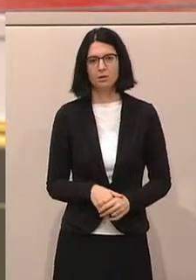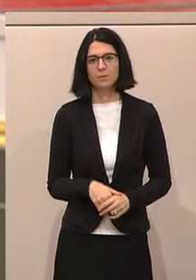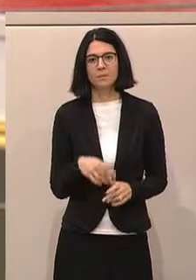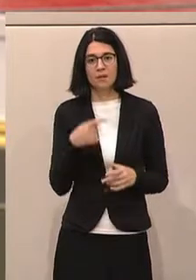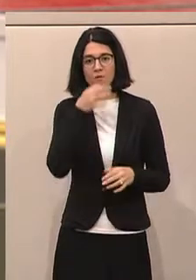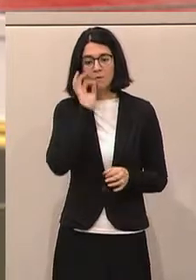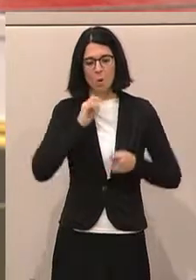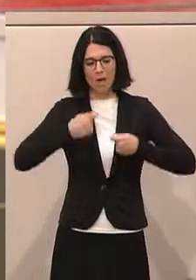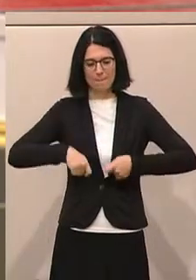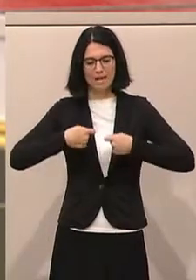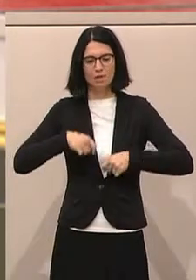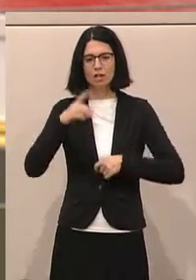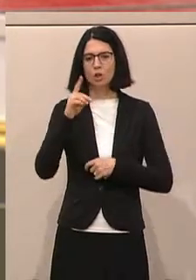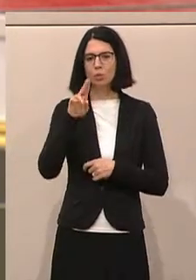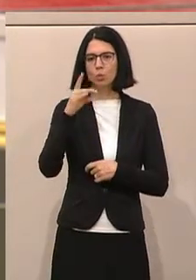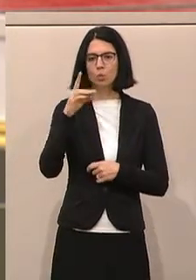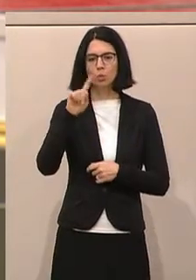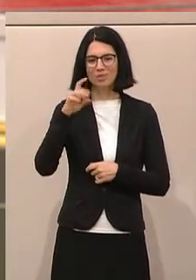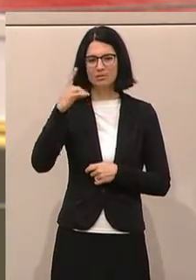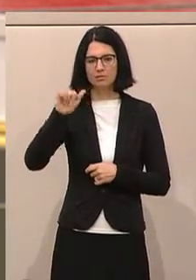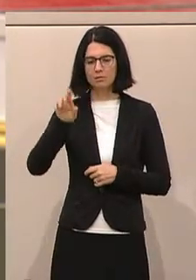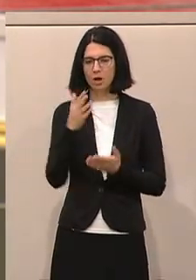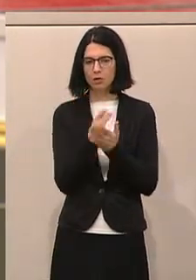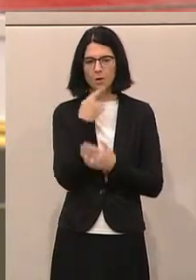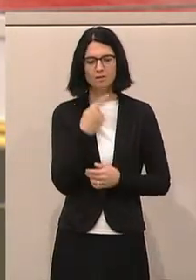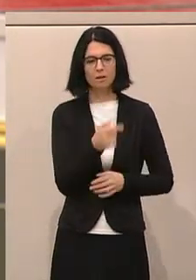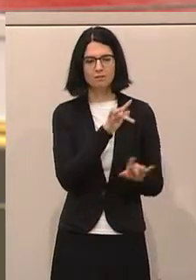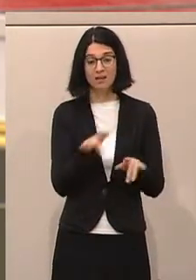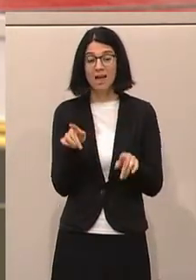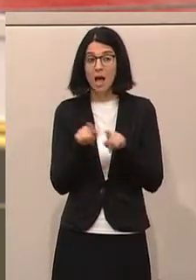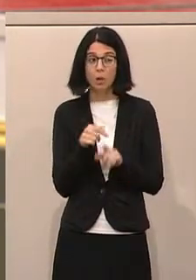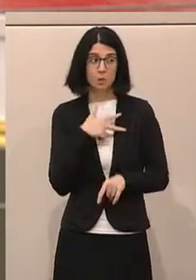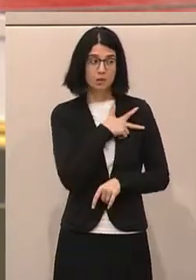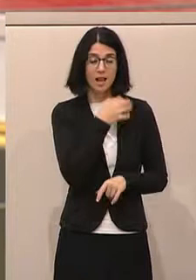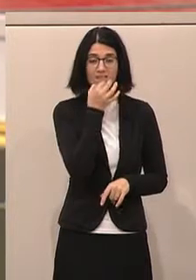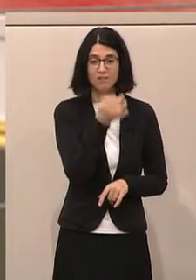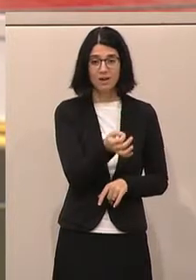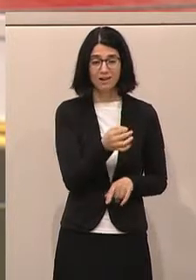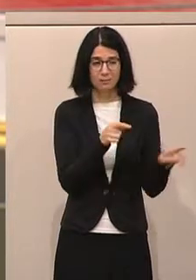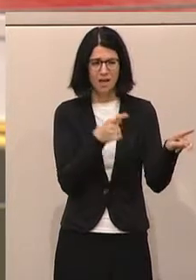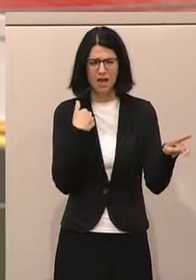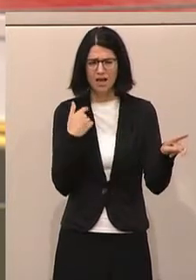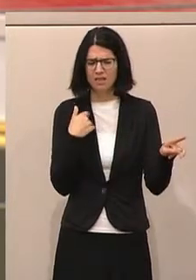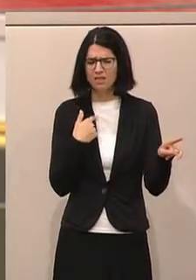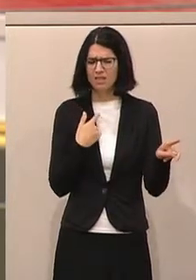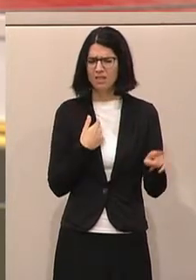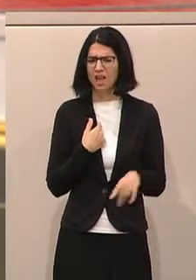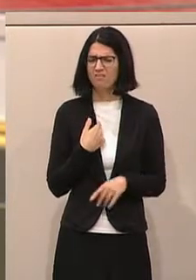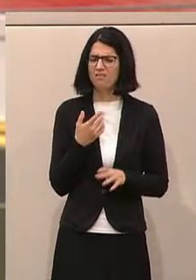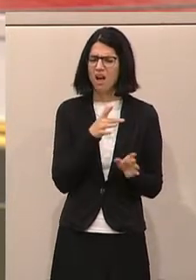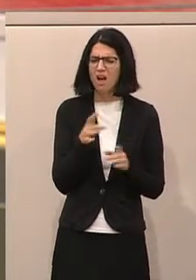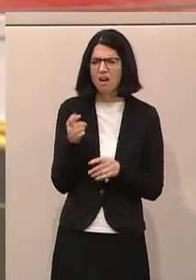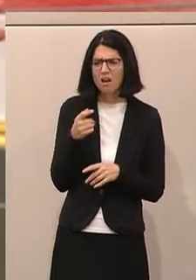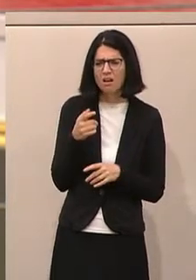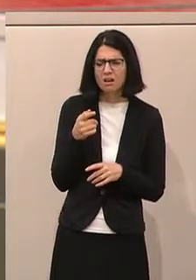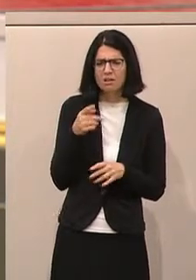Frau Abgeordnete Dutzter hat das angesprochen. Das ist auch eine soziale Frage. Sie haben uns vorgeworfen, dass wir nichts für die Städte